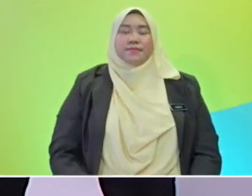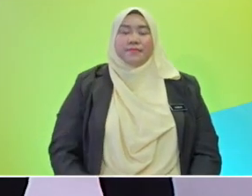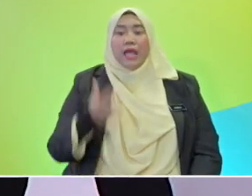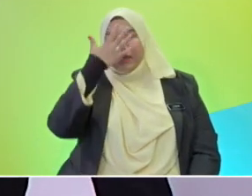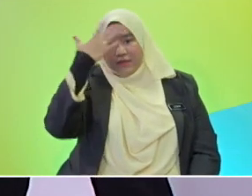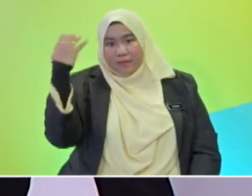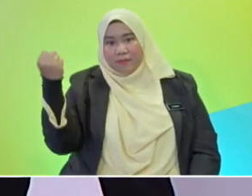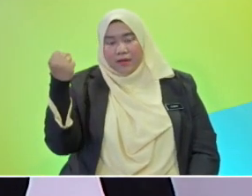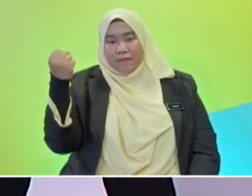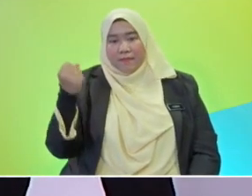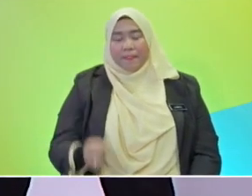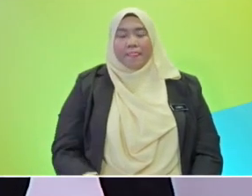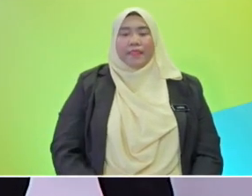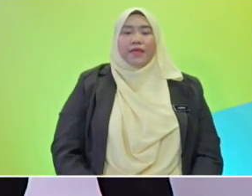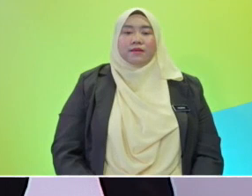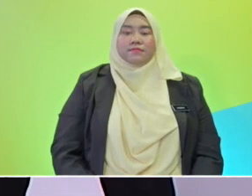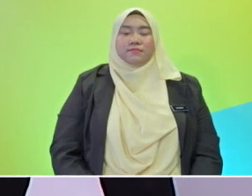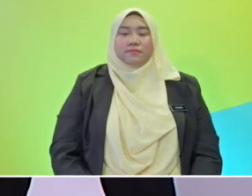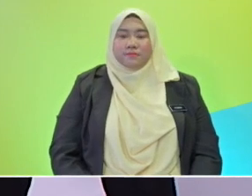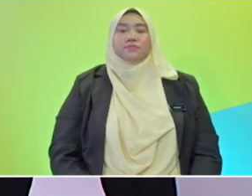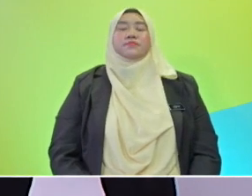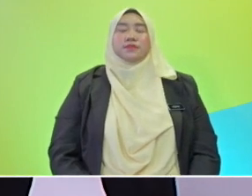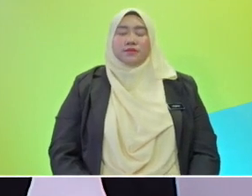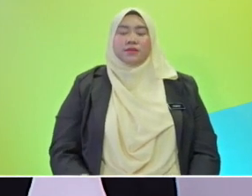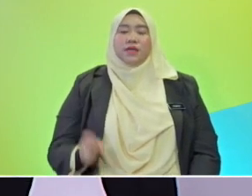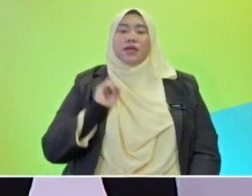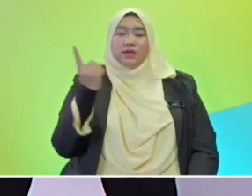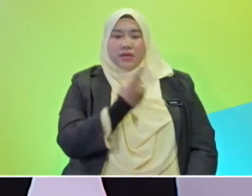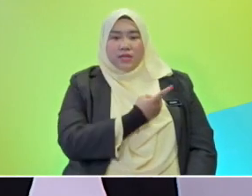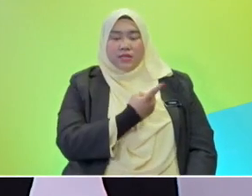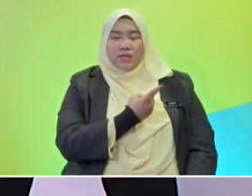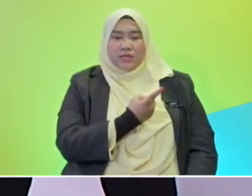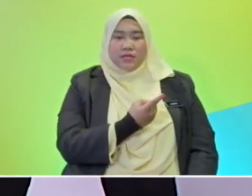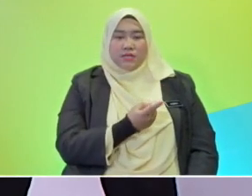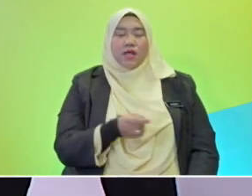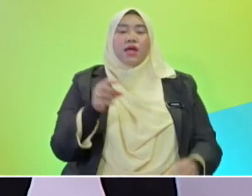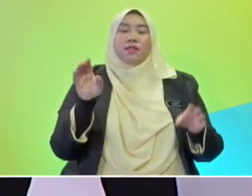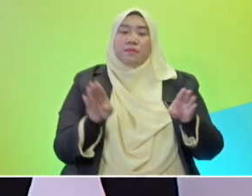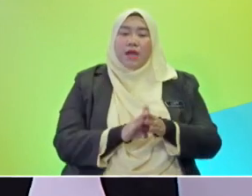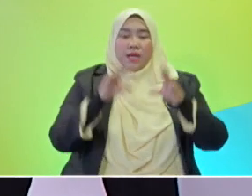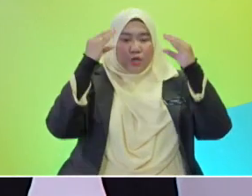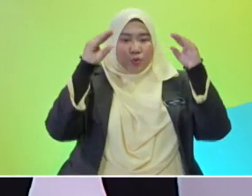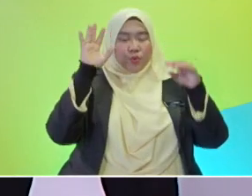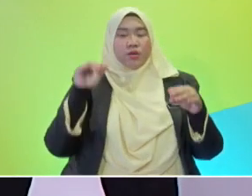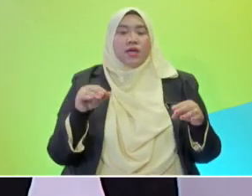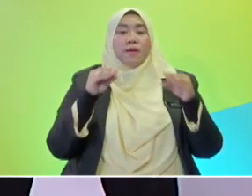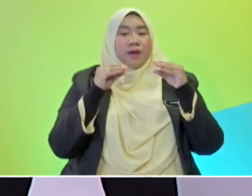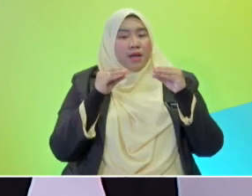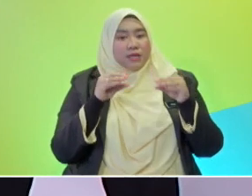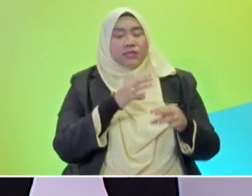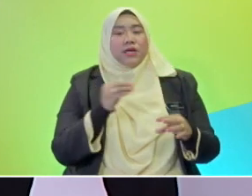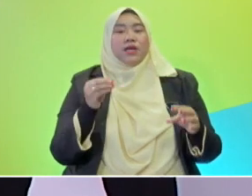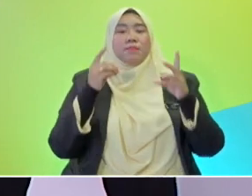Cikgu karena pertimbangan profesional kita sebagai guru yang membimbing dan mendidik murid-murid kita